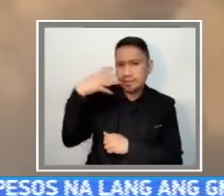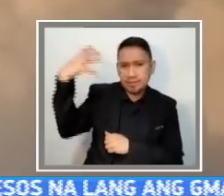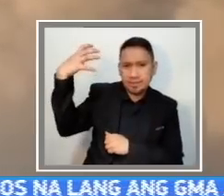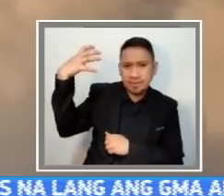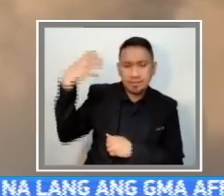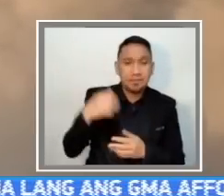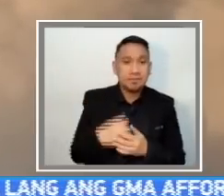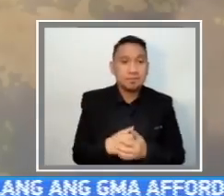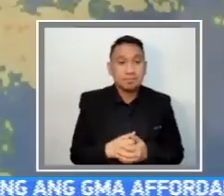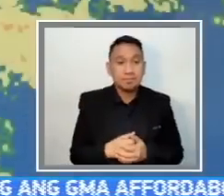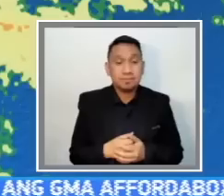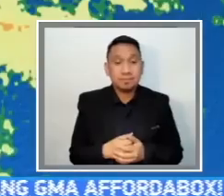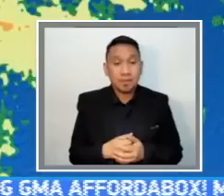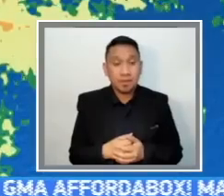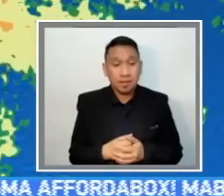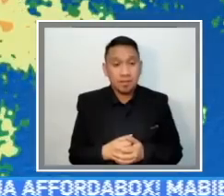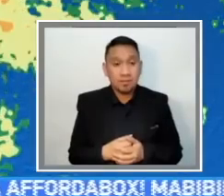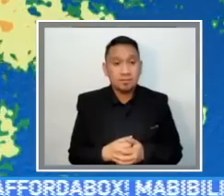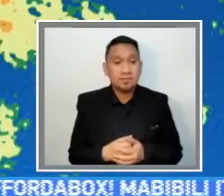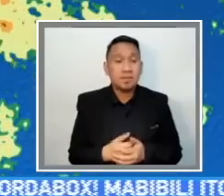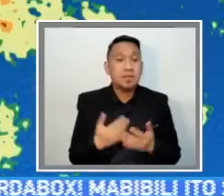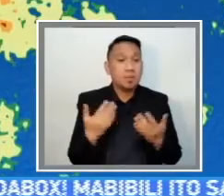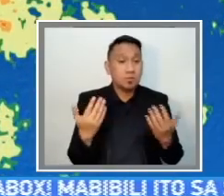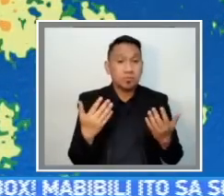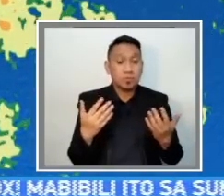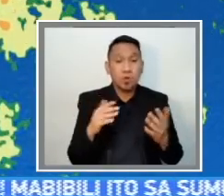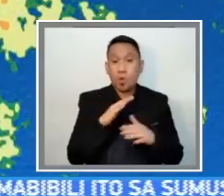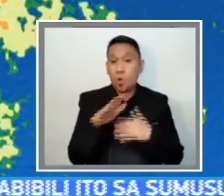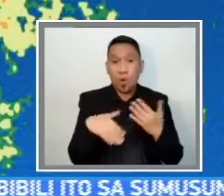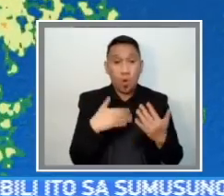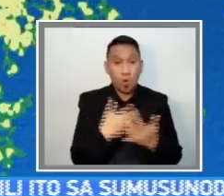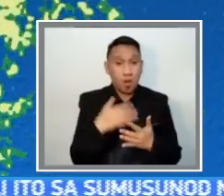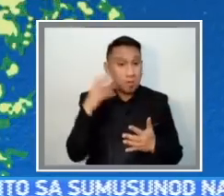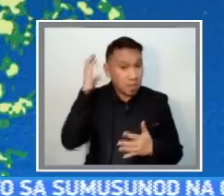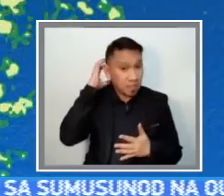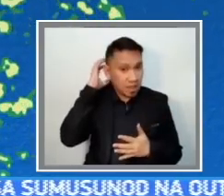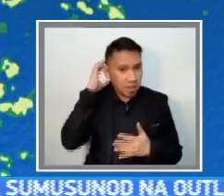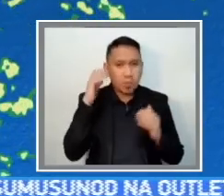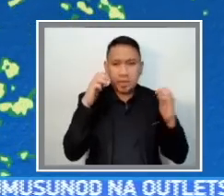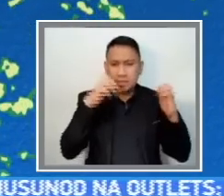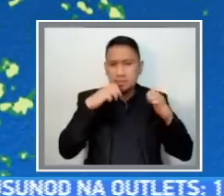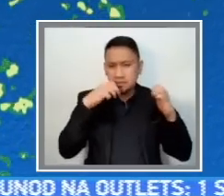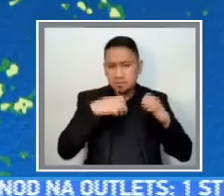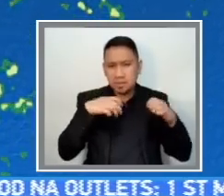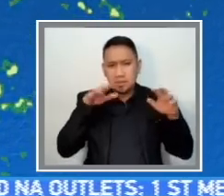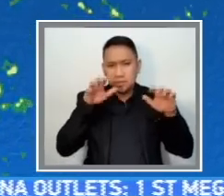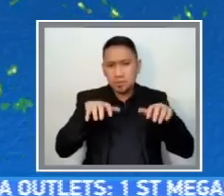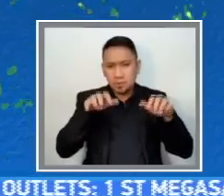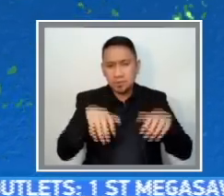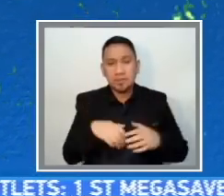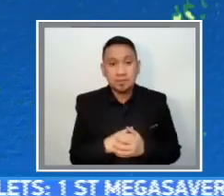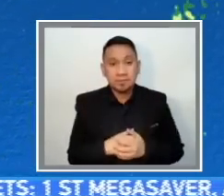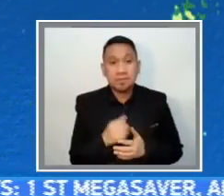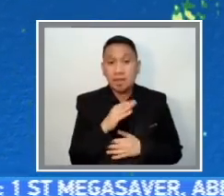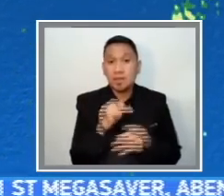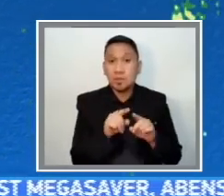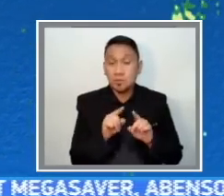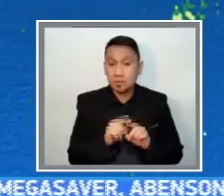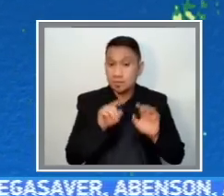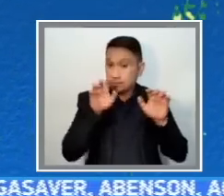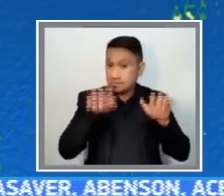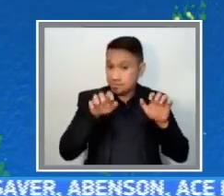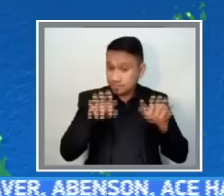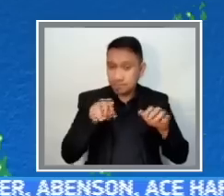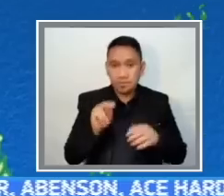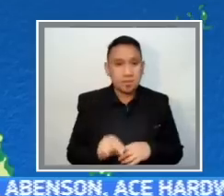rainfall forecast ng Metro Weather, halos buong Mindanao ang uulanin sa mga susunod na oras. Asahan din ang ulan sa ilang bahagi ng Northern